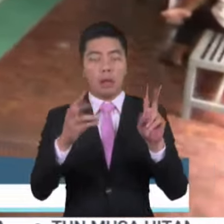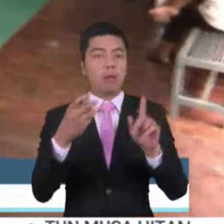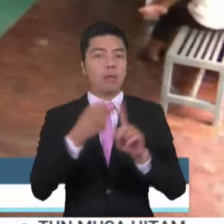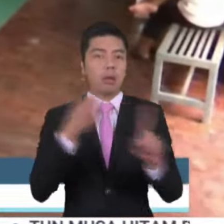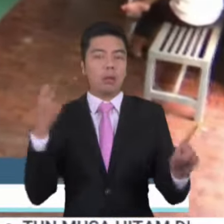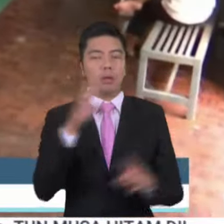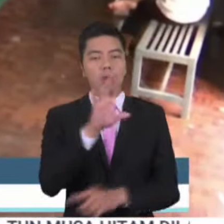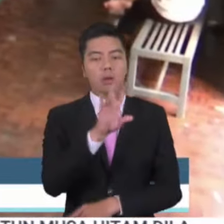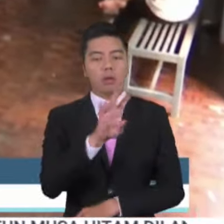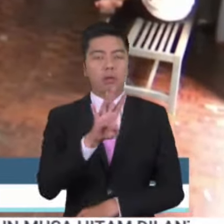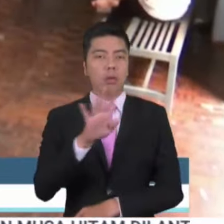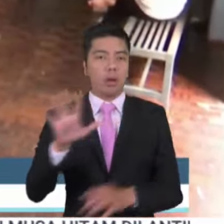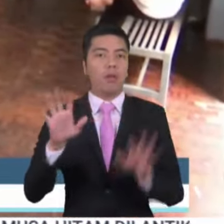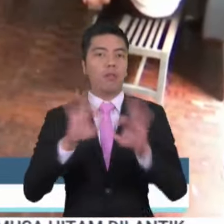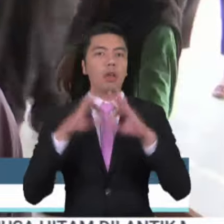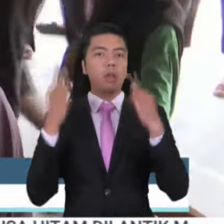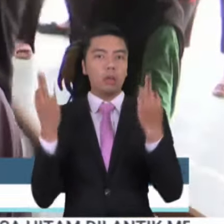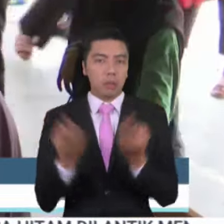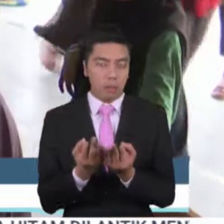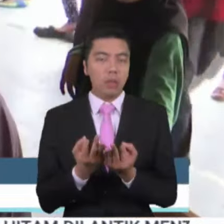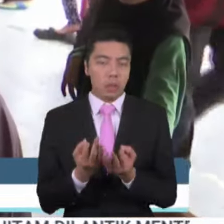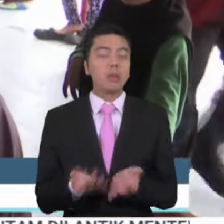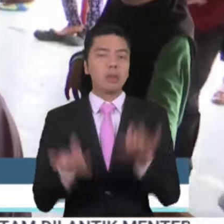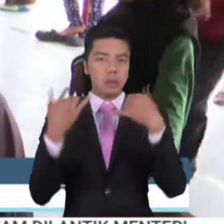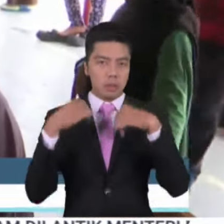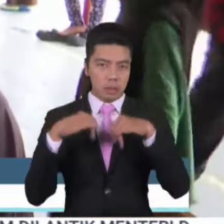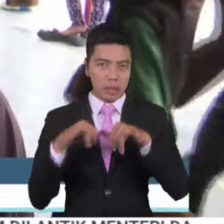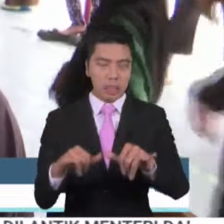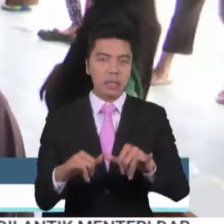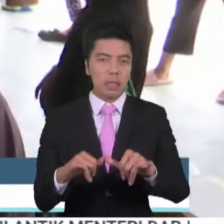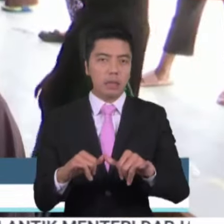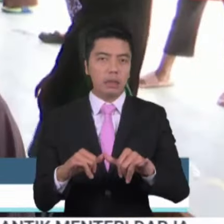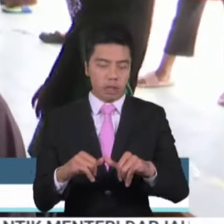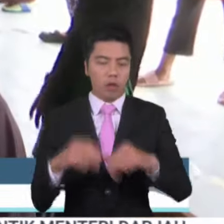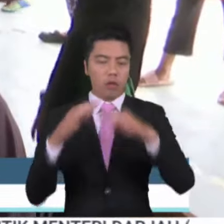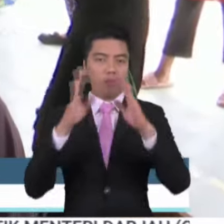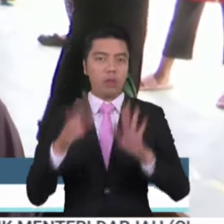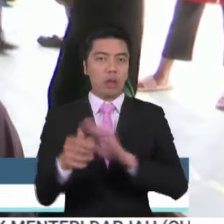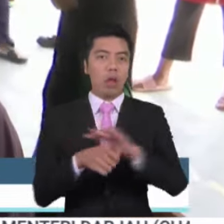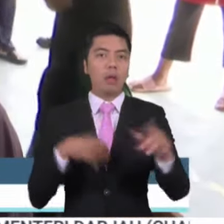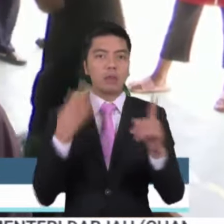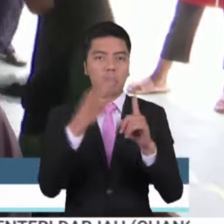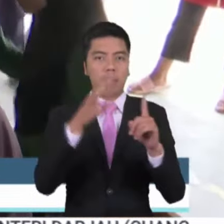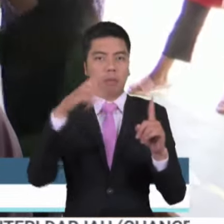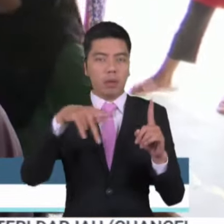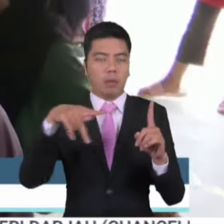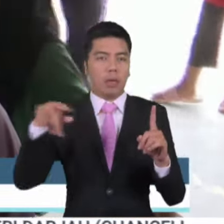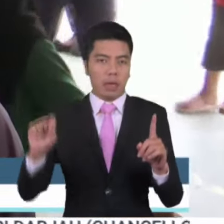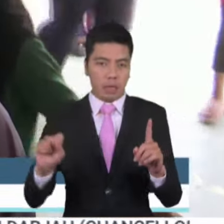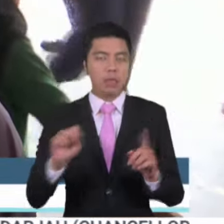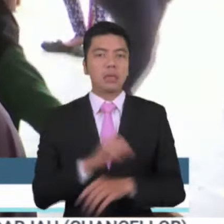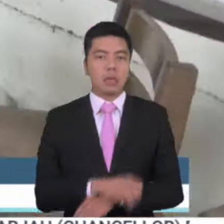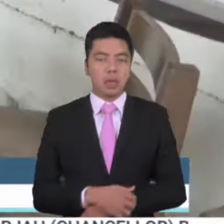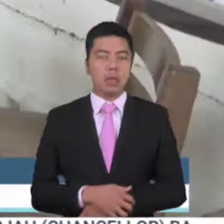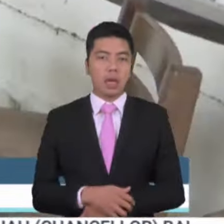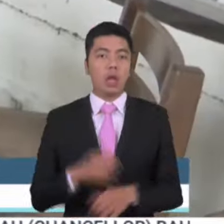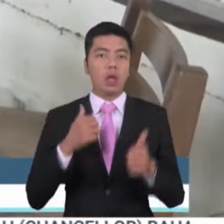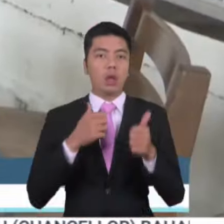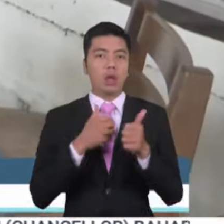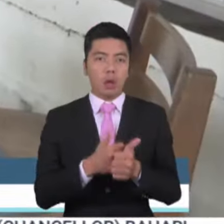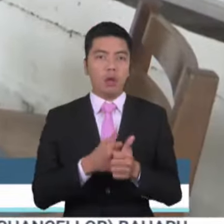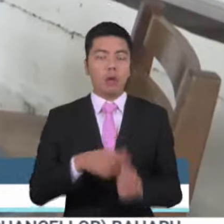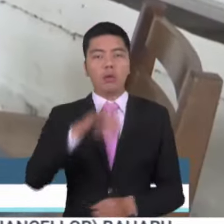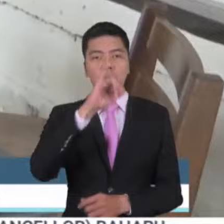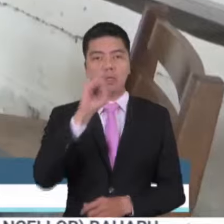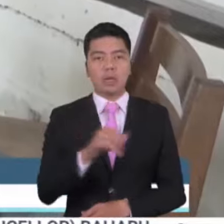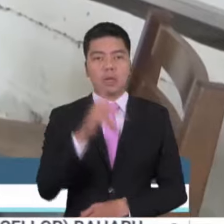2,396 individu daripada 745 keluarga masih berlindung di 19 PPS di 4 daerah. Menurut laporan info